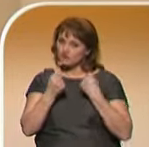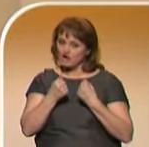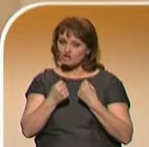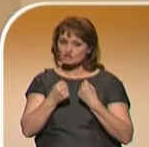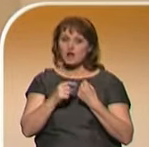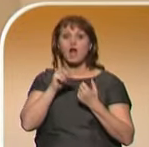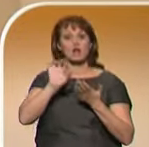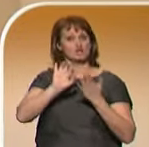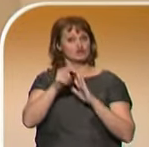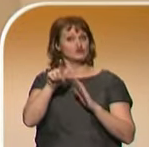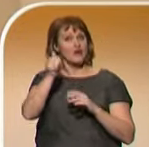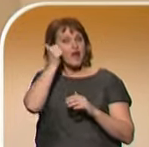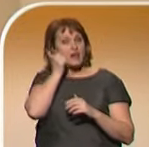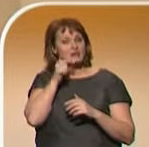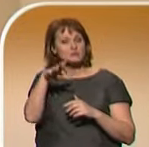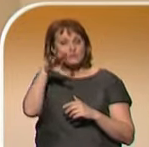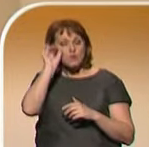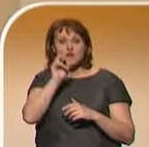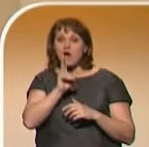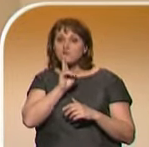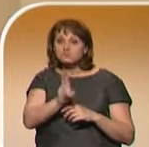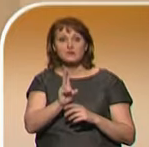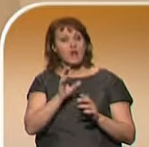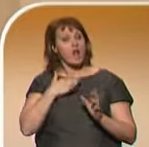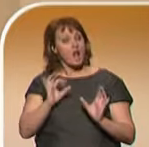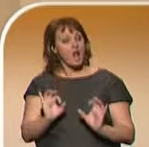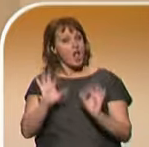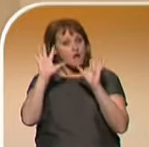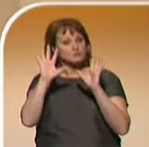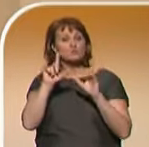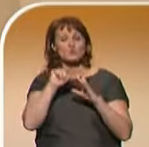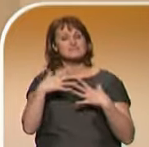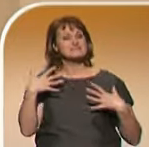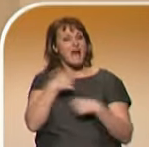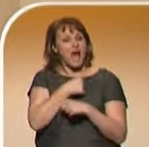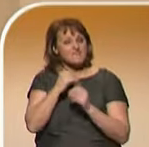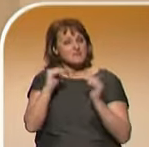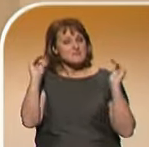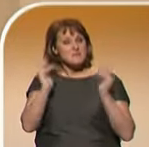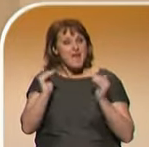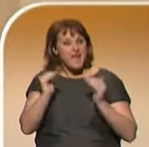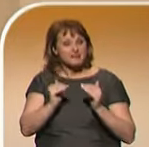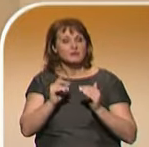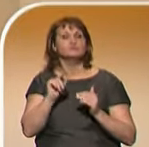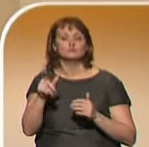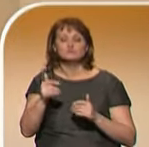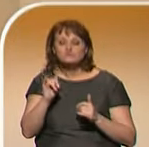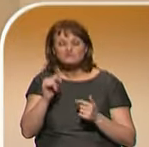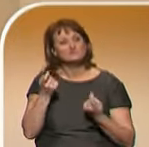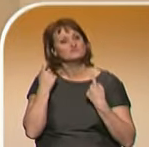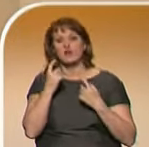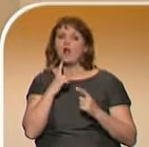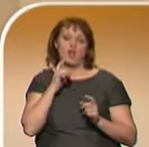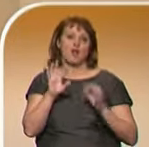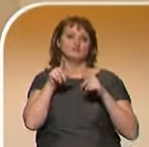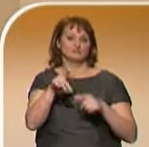straně, když ty lidi poznají, že jim to opravdu zlepšuje tu epilepsii a těch záchvatů mají méně, tak velmi často to jsou ochotní podstoupit. Jo?